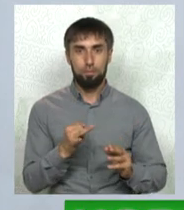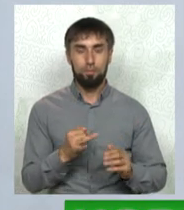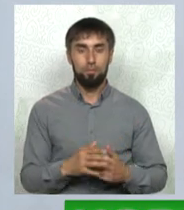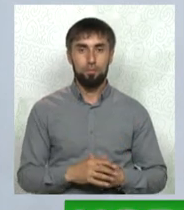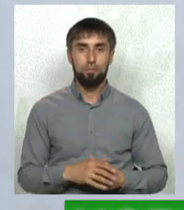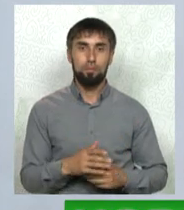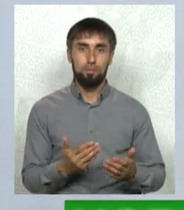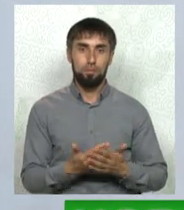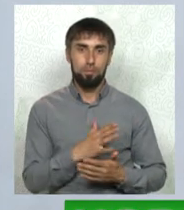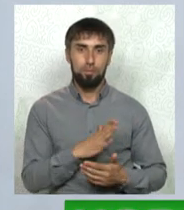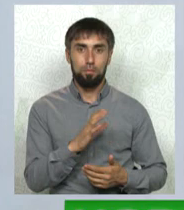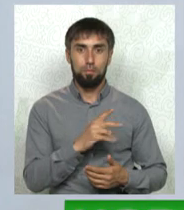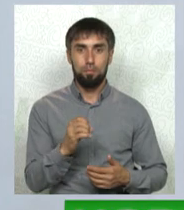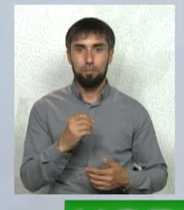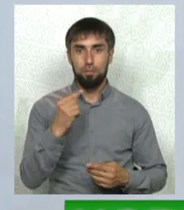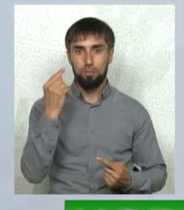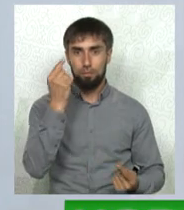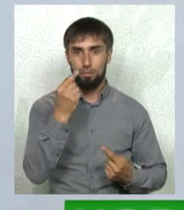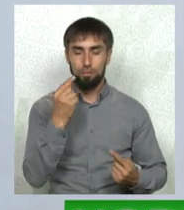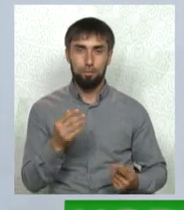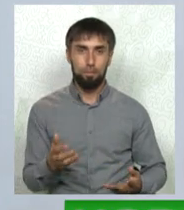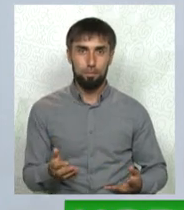нас это было введение психологической поддержки